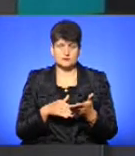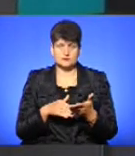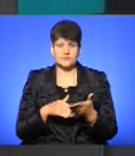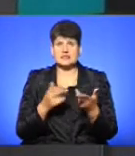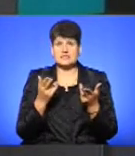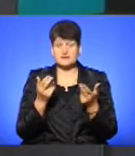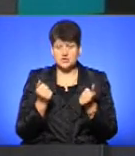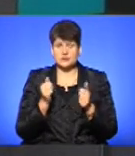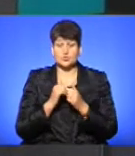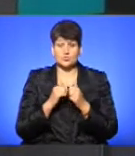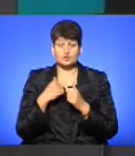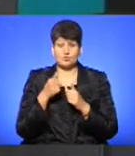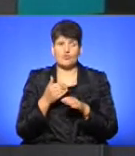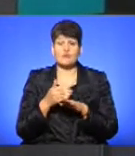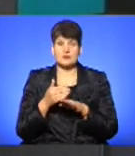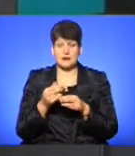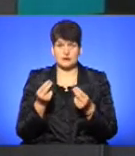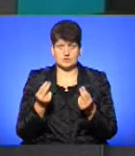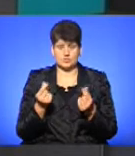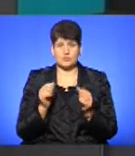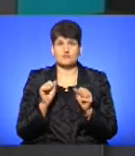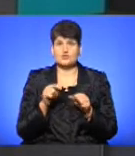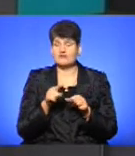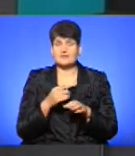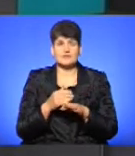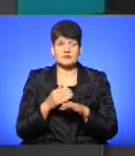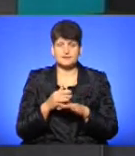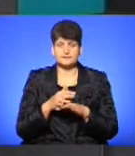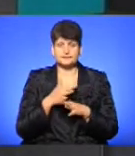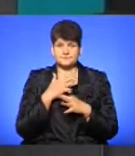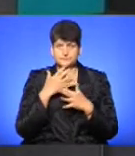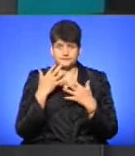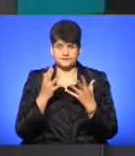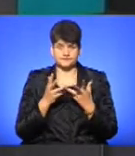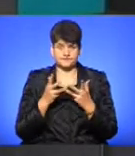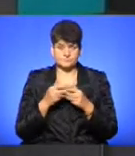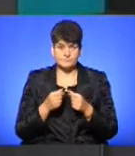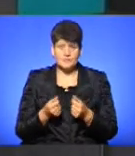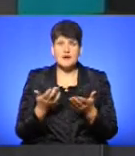Звичайно, щорічно виділяються кошти. Можливо, їх не виділяється так в достатній кількості, але